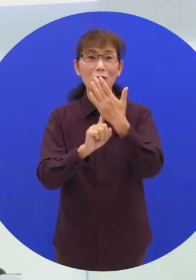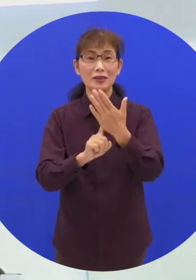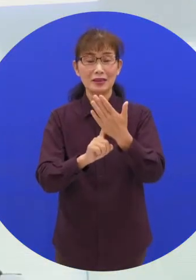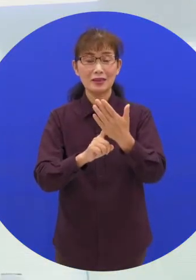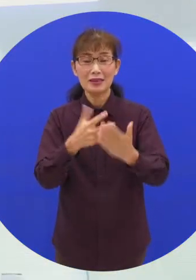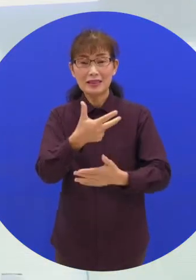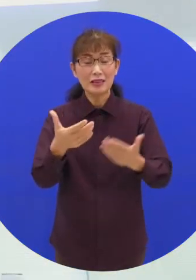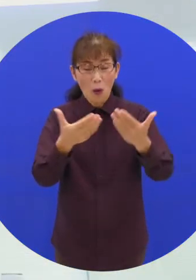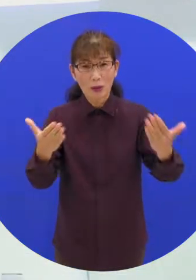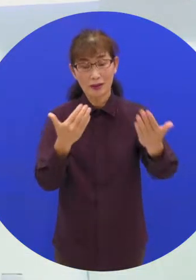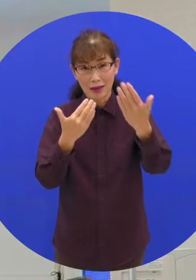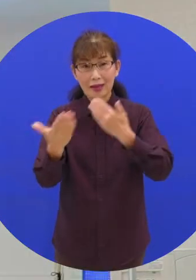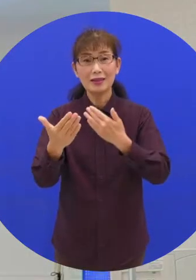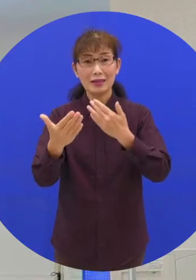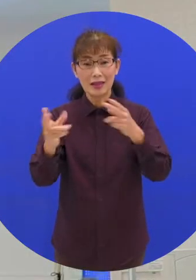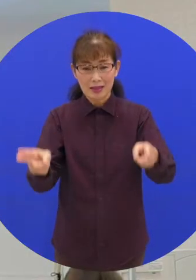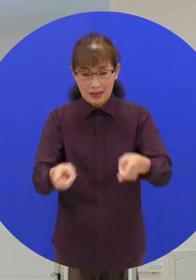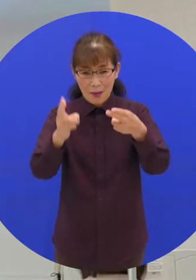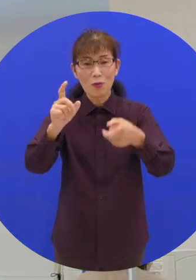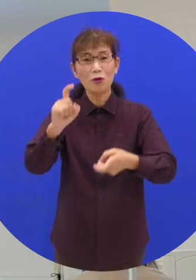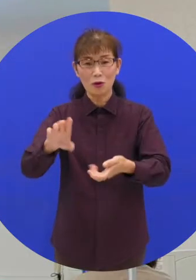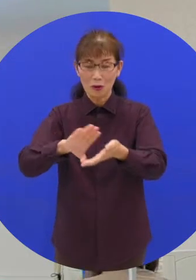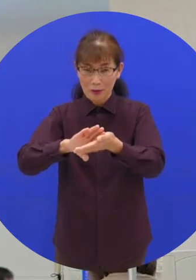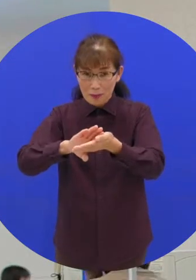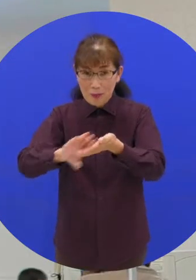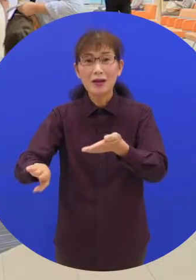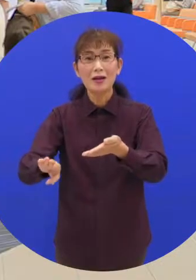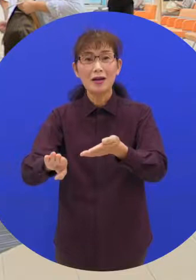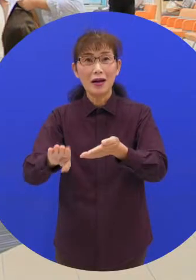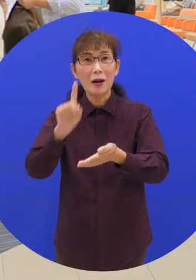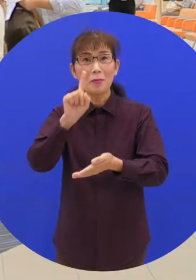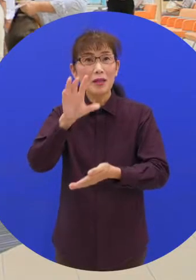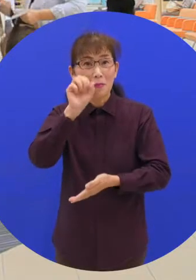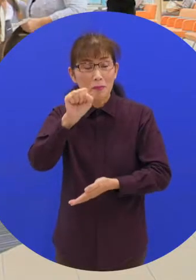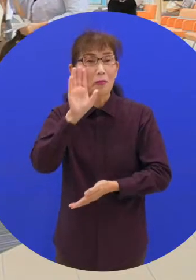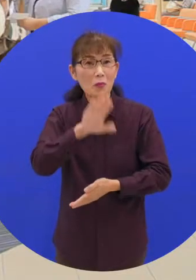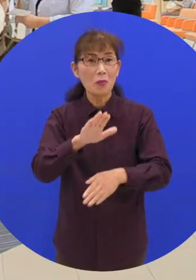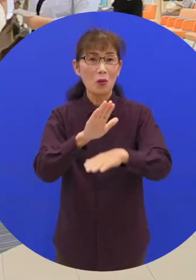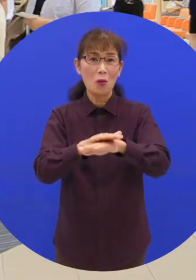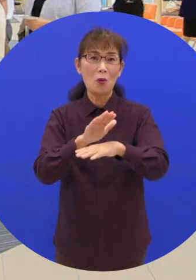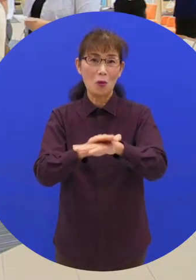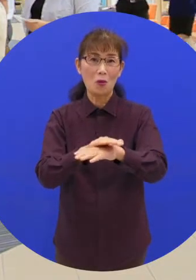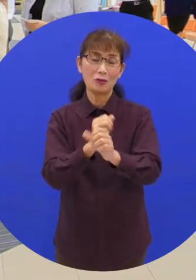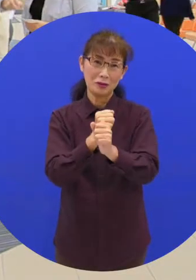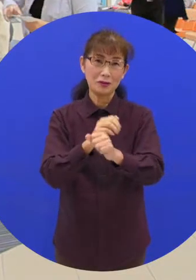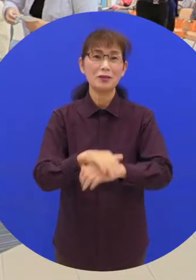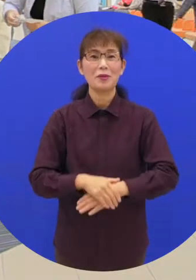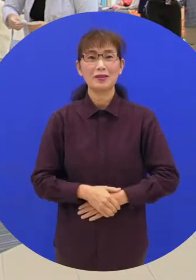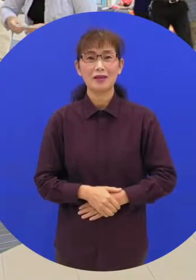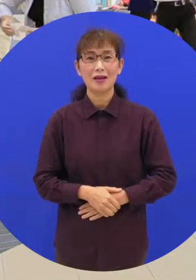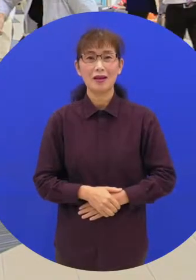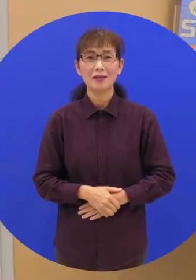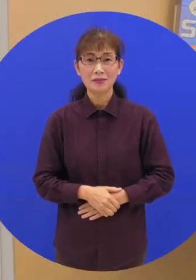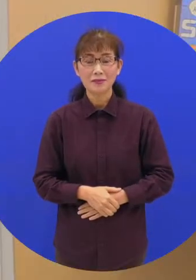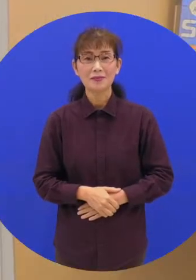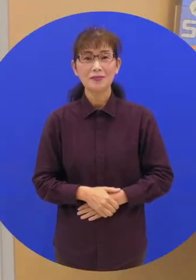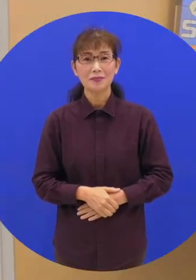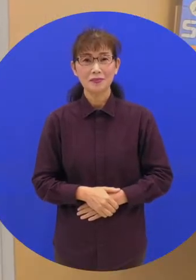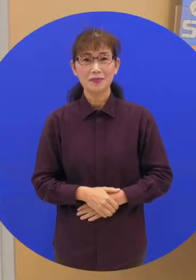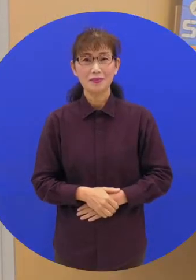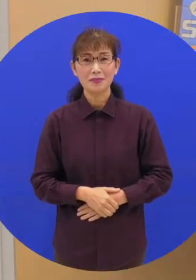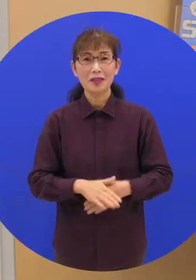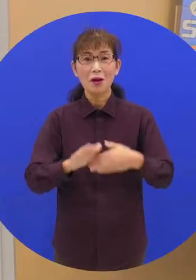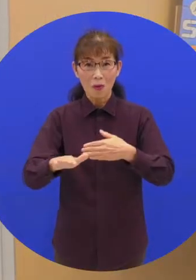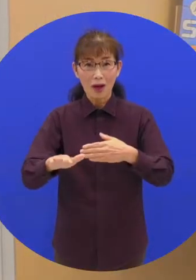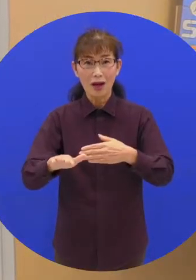については大きな文字で細かい専門用語を使わず一目で分かる簡単な表現にしているんです。その他